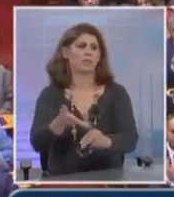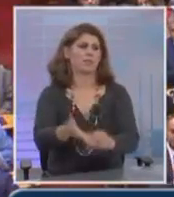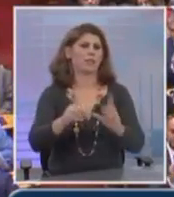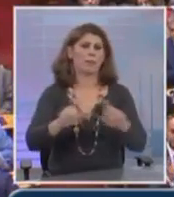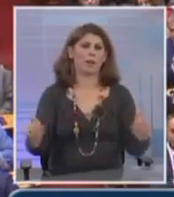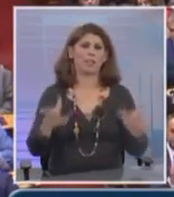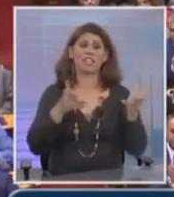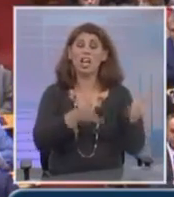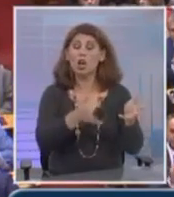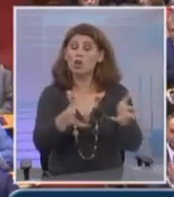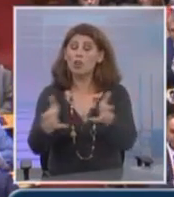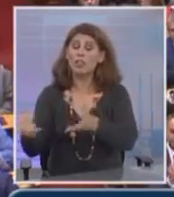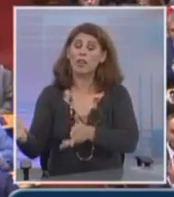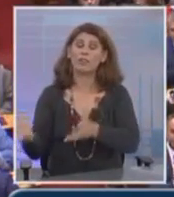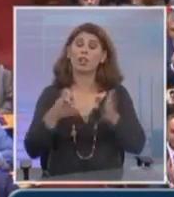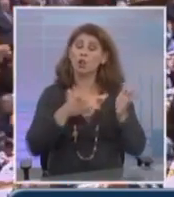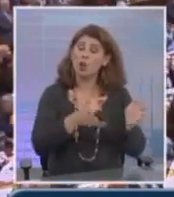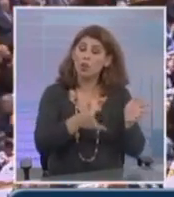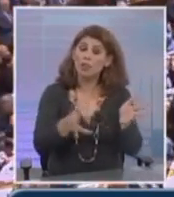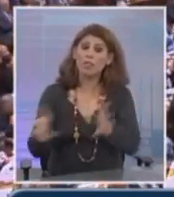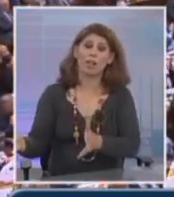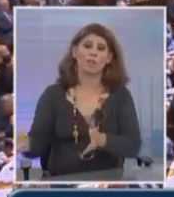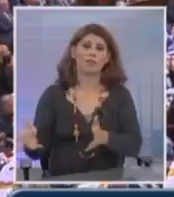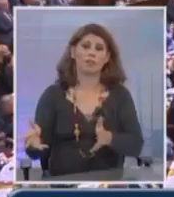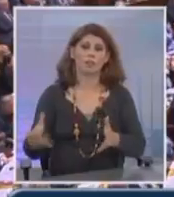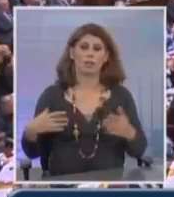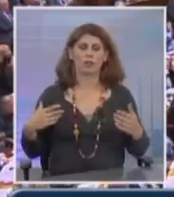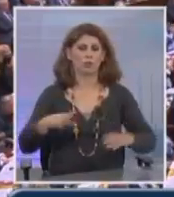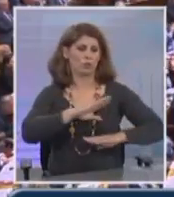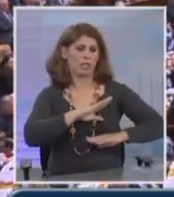Και κοροϊδεύετε. Κοροϊδεύετε τους ένστολους.